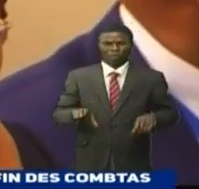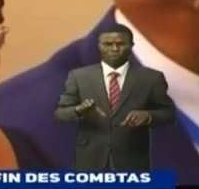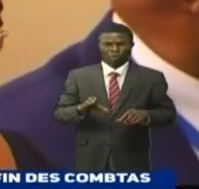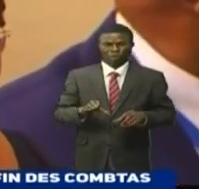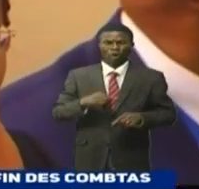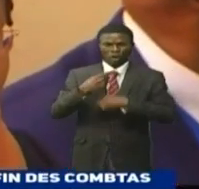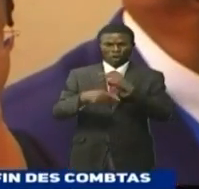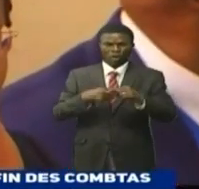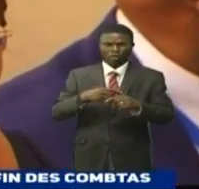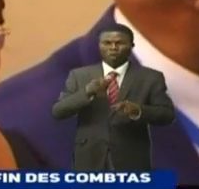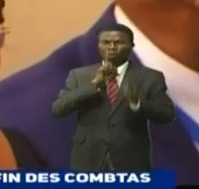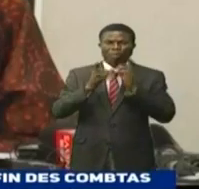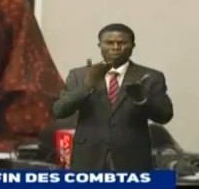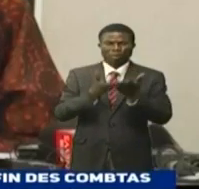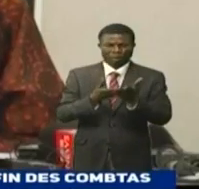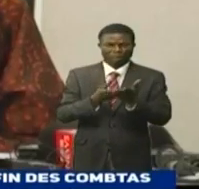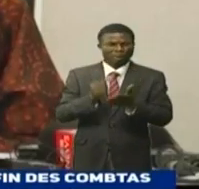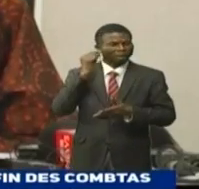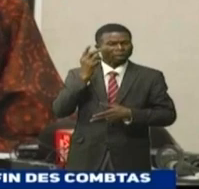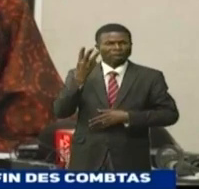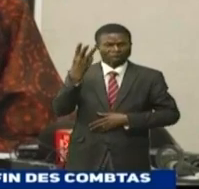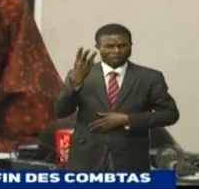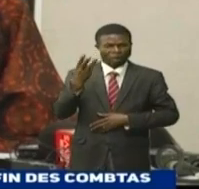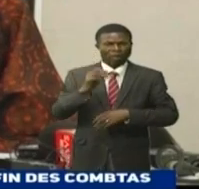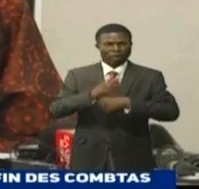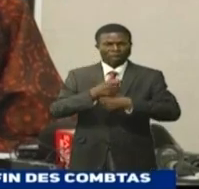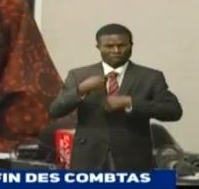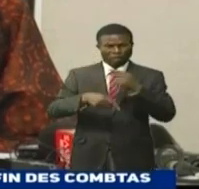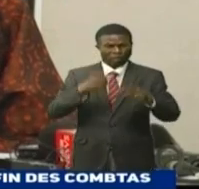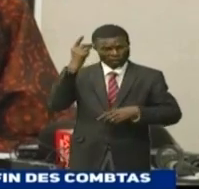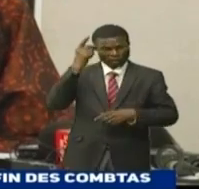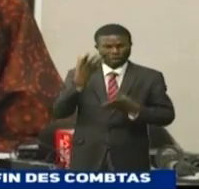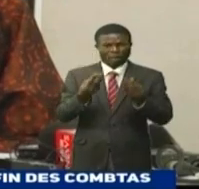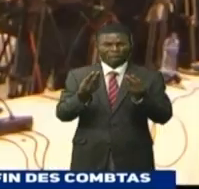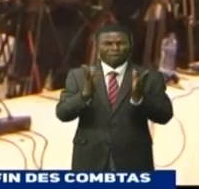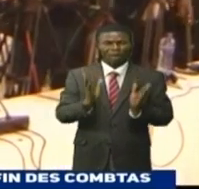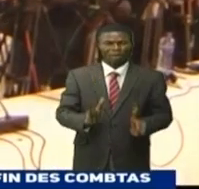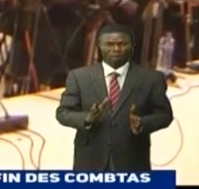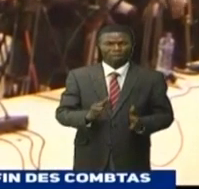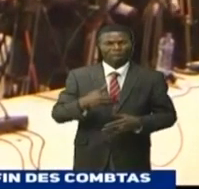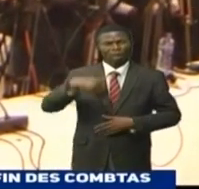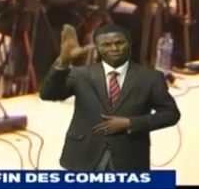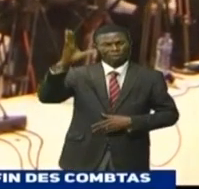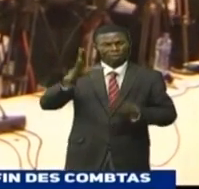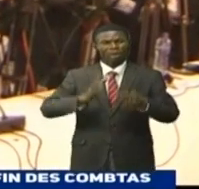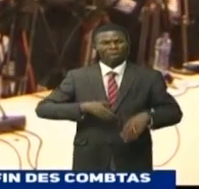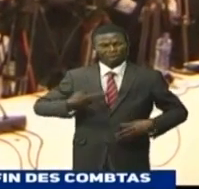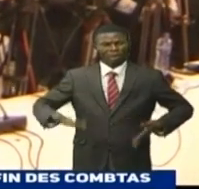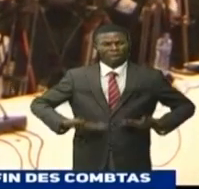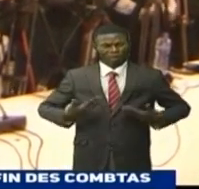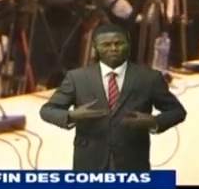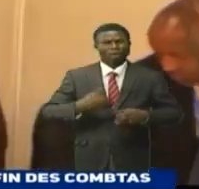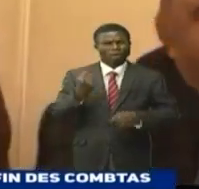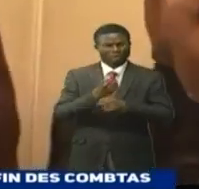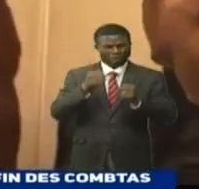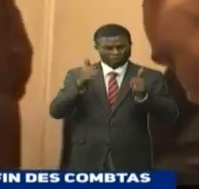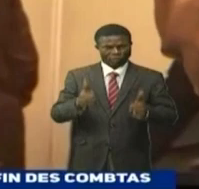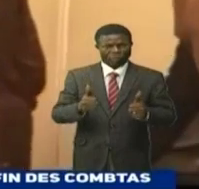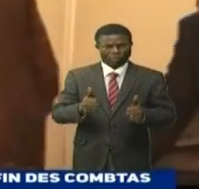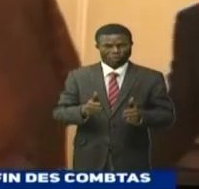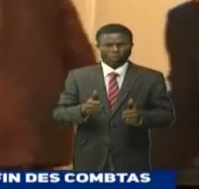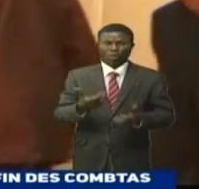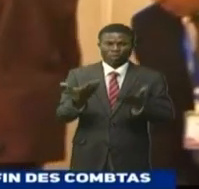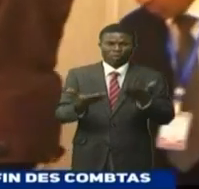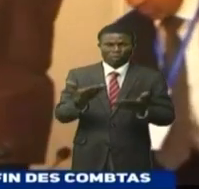jalons de la tenue de pour parler des Nairobi 3 posé à Kinshasa les fascitateurs réparent avec les sentiments d'une mission achevée du moins